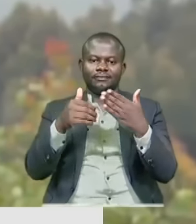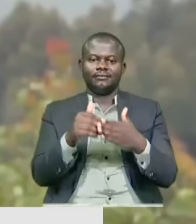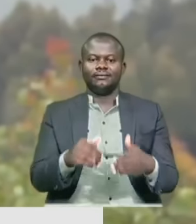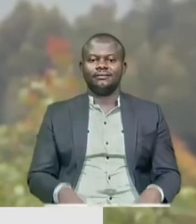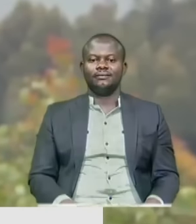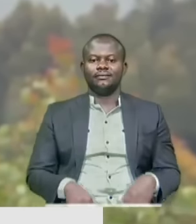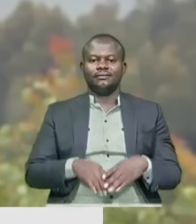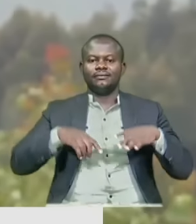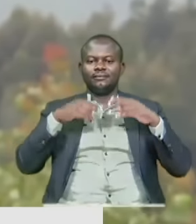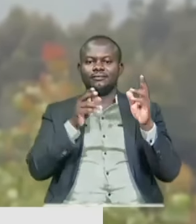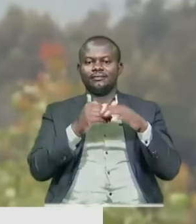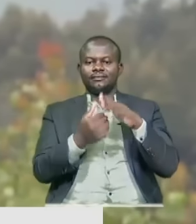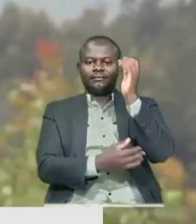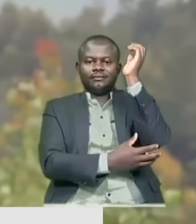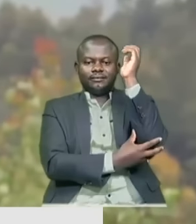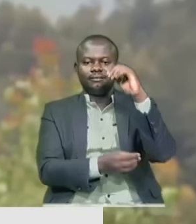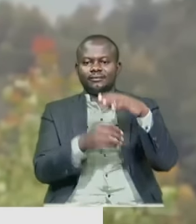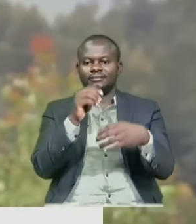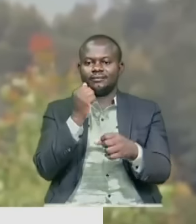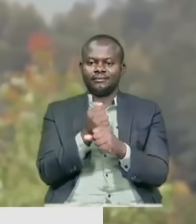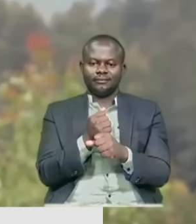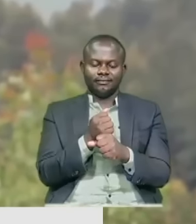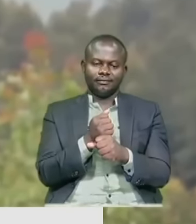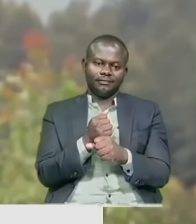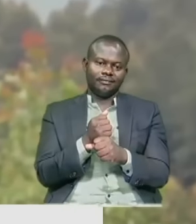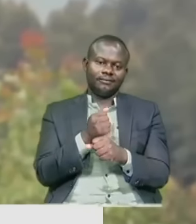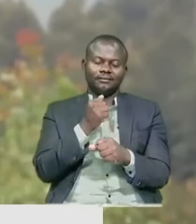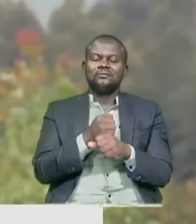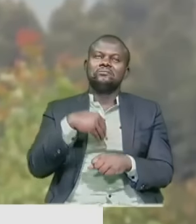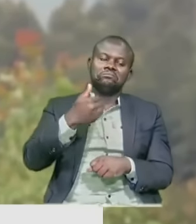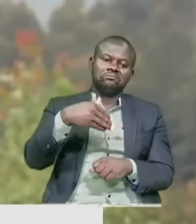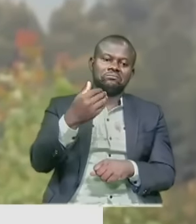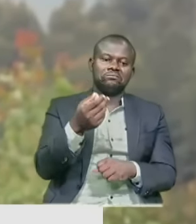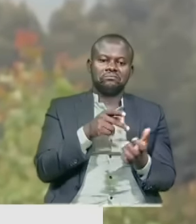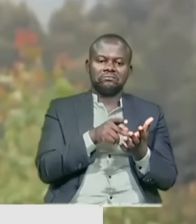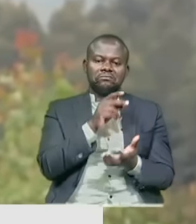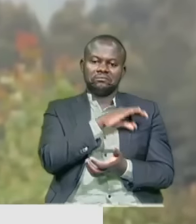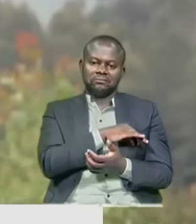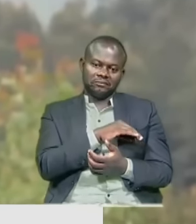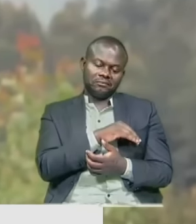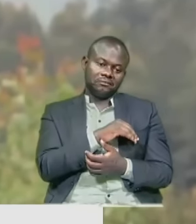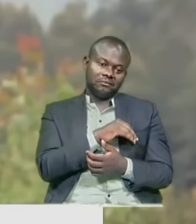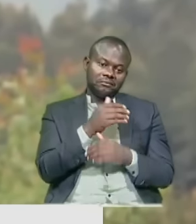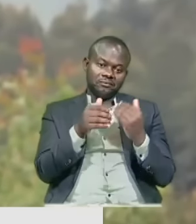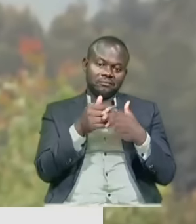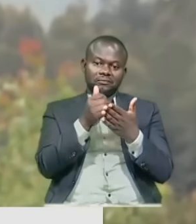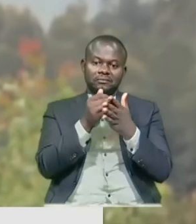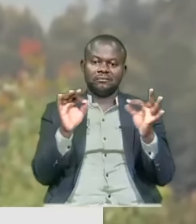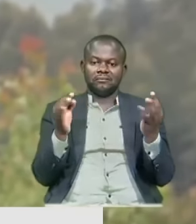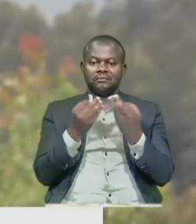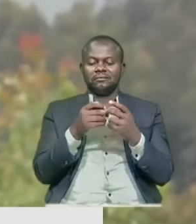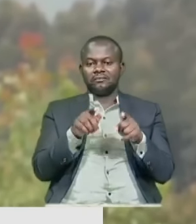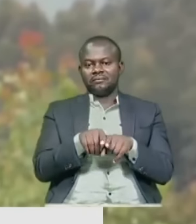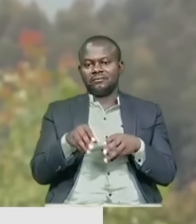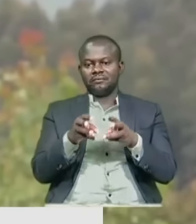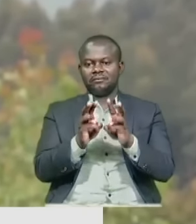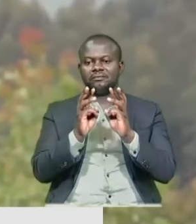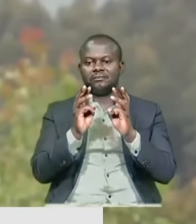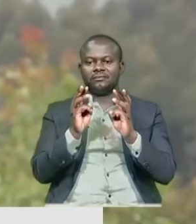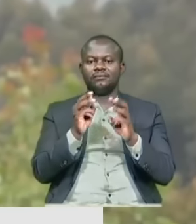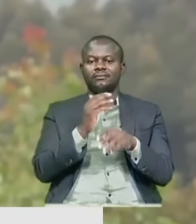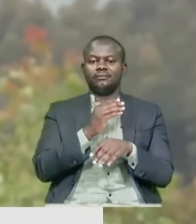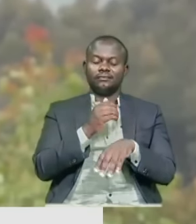buzima busanzwe ndakenye ntunzwe no gukora akanyakabyizi nyine nagira icyo mbona nyine nkatunga umuryango nuko bimeze no guca